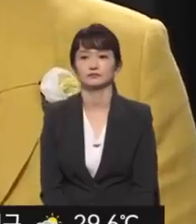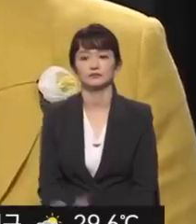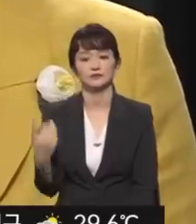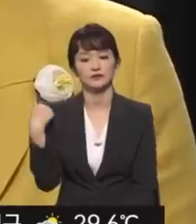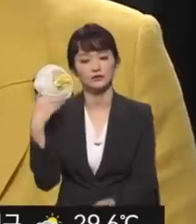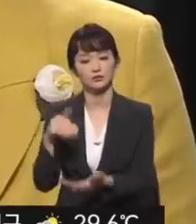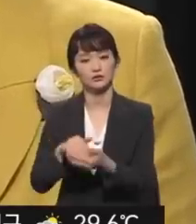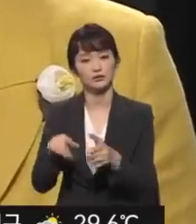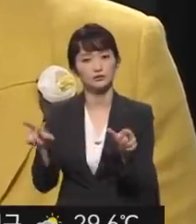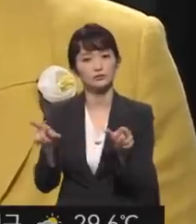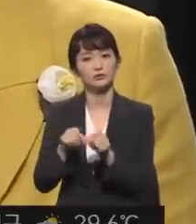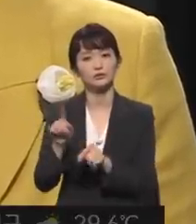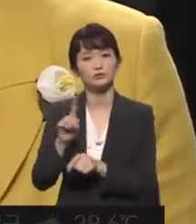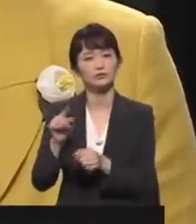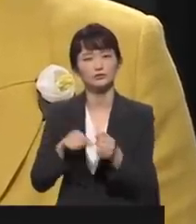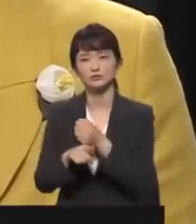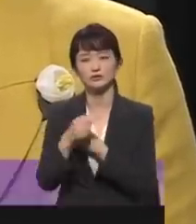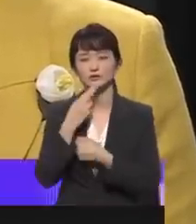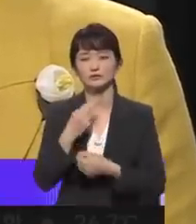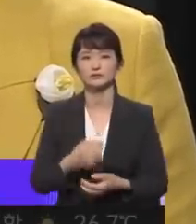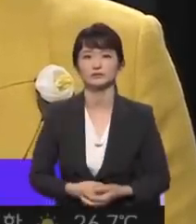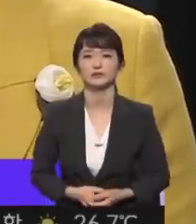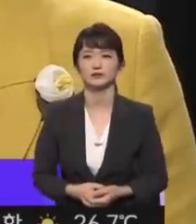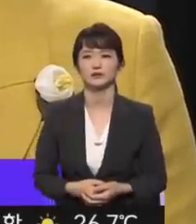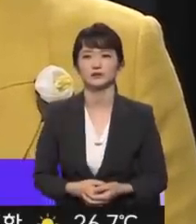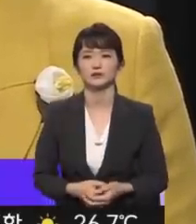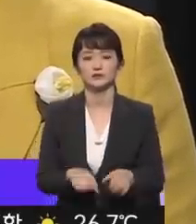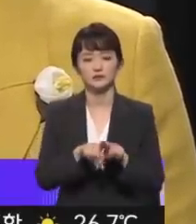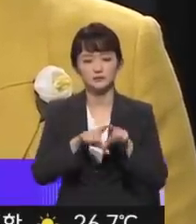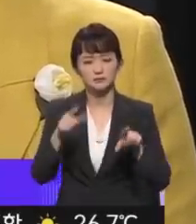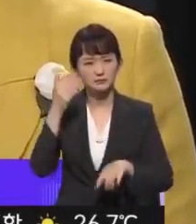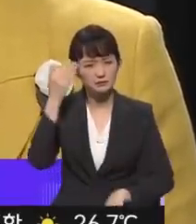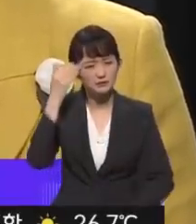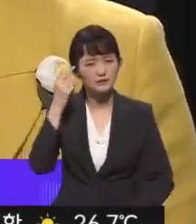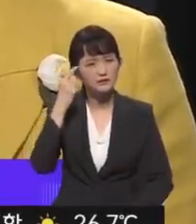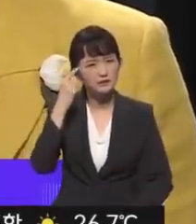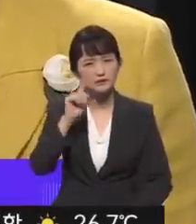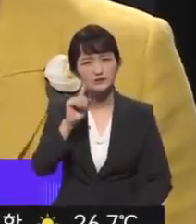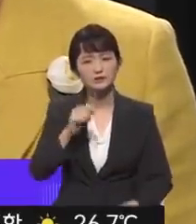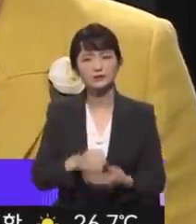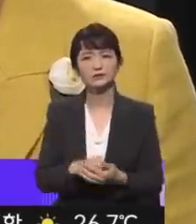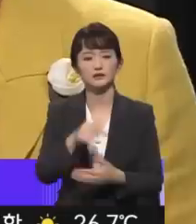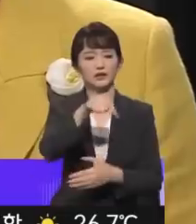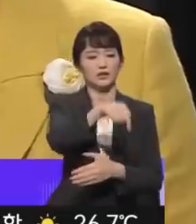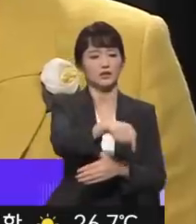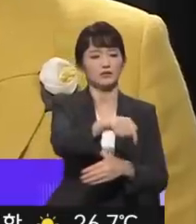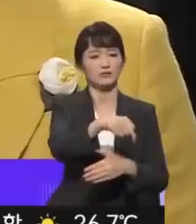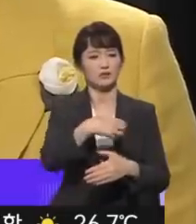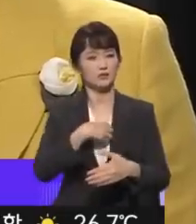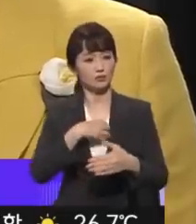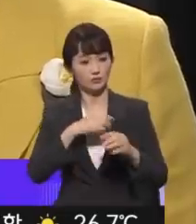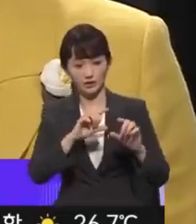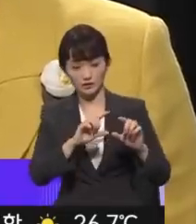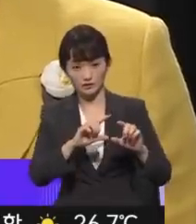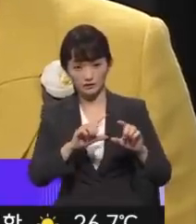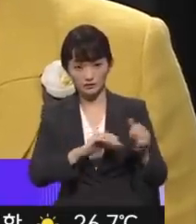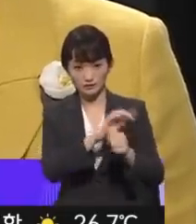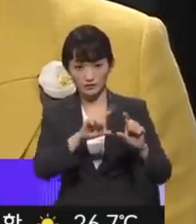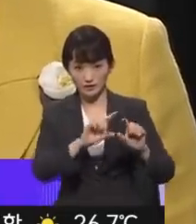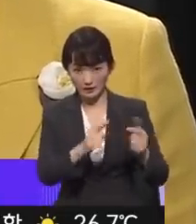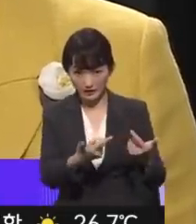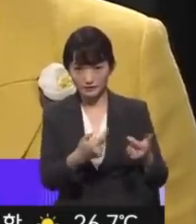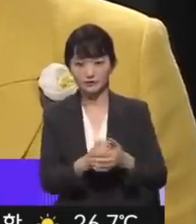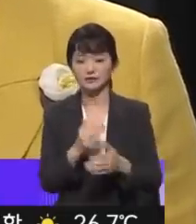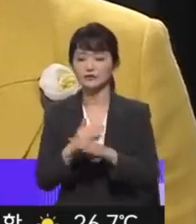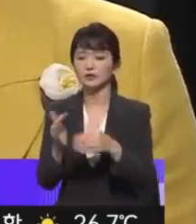만은 지금 말씀 하신 것 처럼 상식적으로 판단할 때 외부 상황에 비상상황이 없는데도 불구하고 내 비해서 많이 정당 민주화 전하면 3